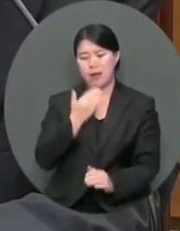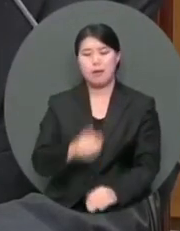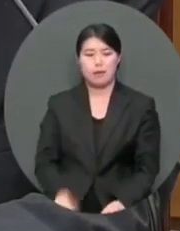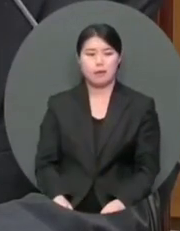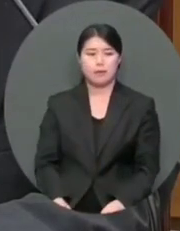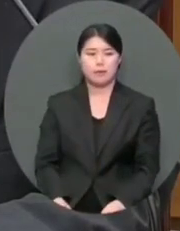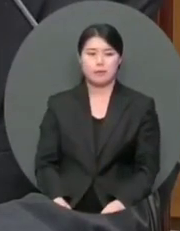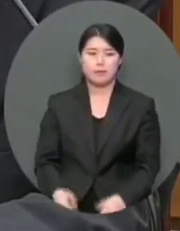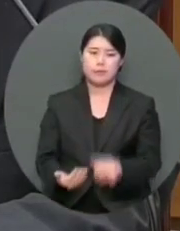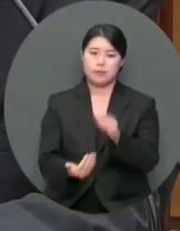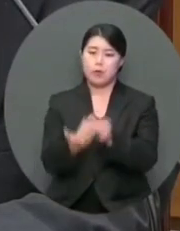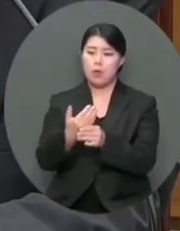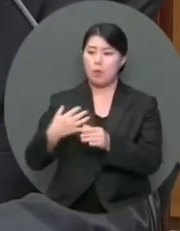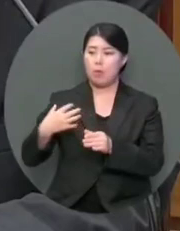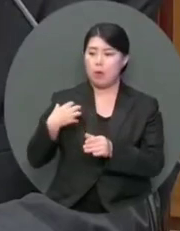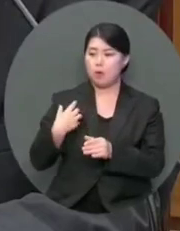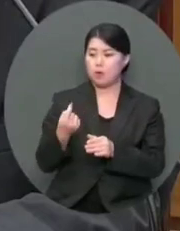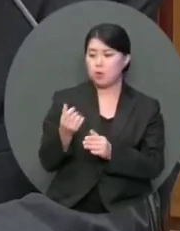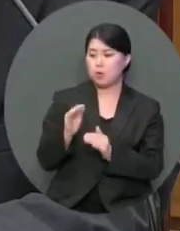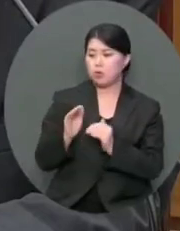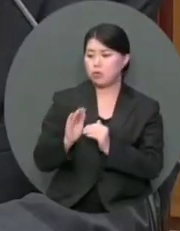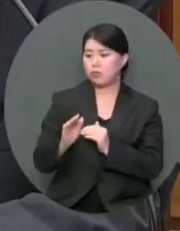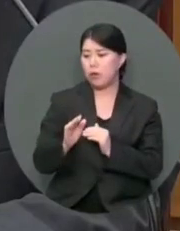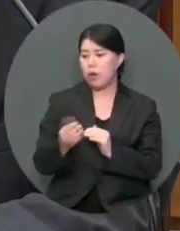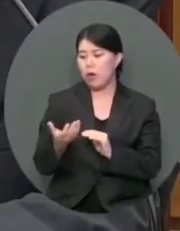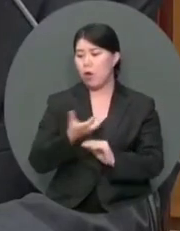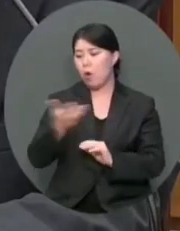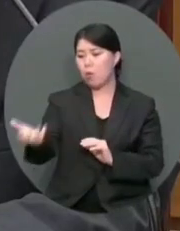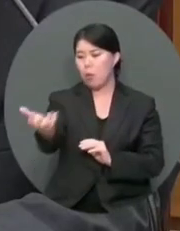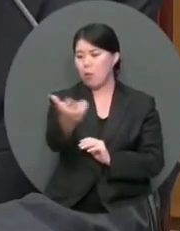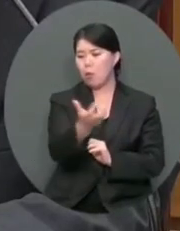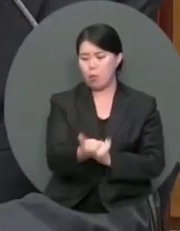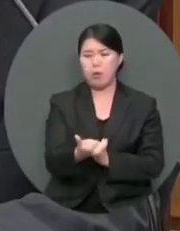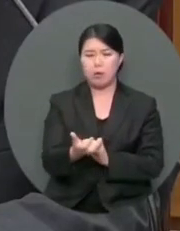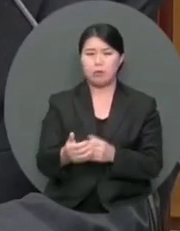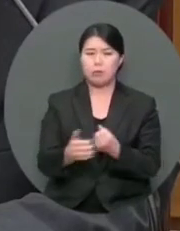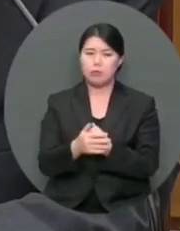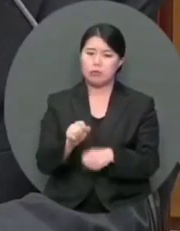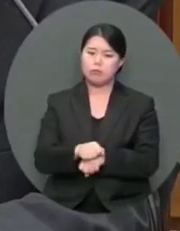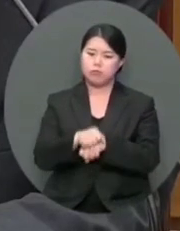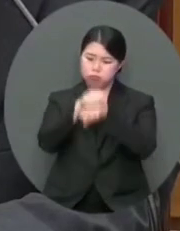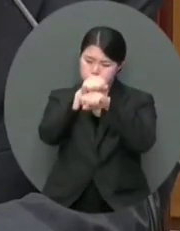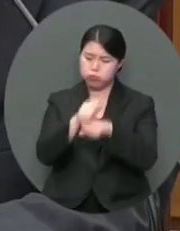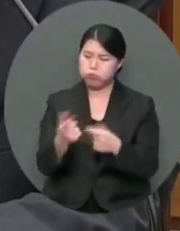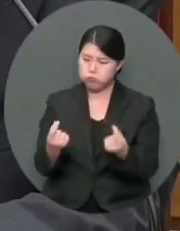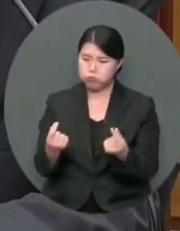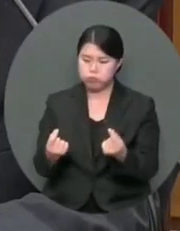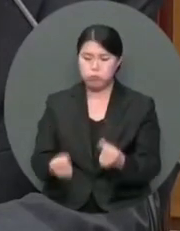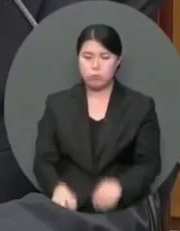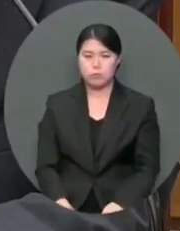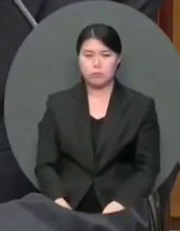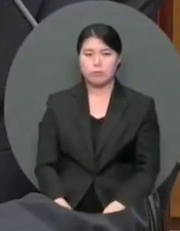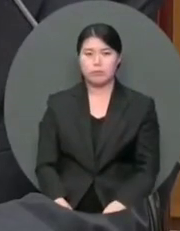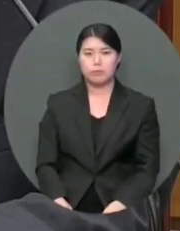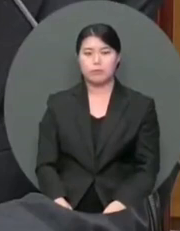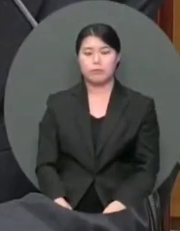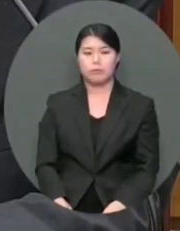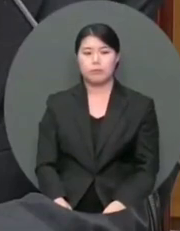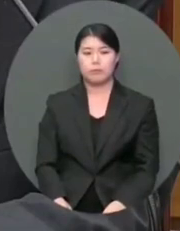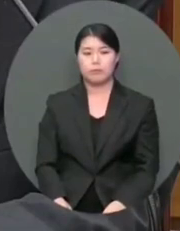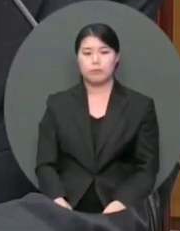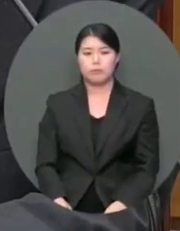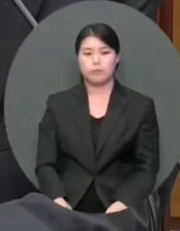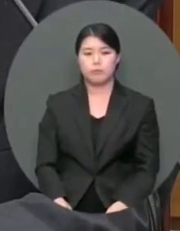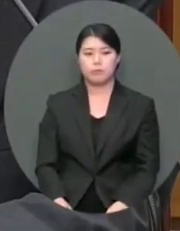사건 맞고 조금 지나면은 또 발령지를 옮겨야 되니까 이게 자꾸 쌓이는 게 아닌가 이 두 가지가 가장 큰 문제라고 봐요. 그래서